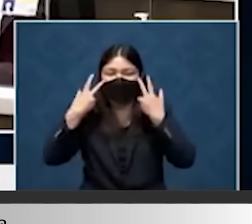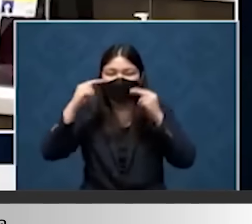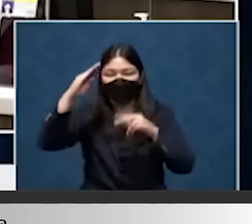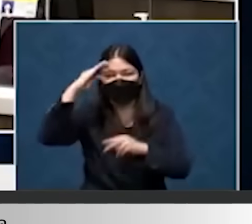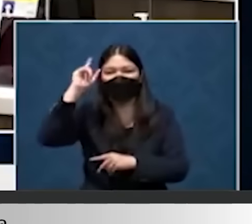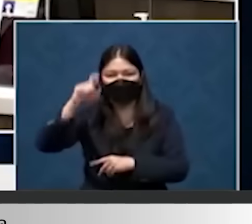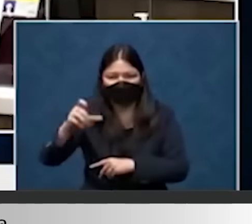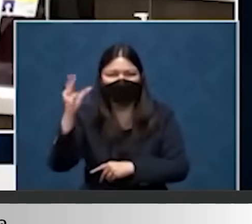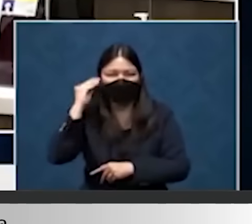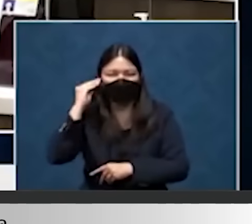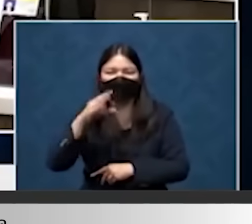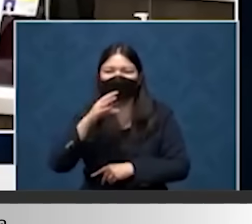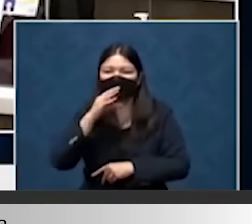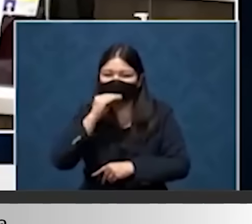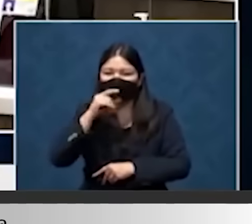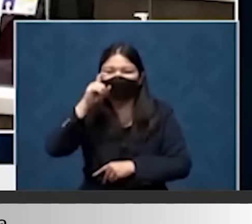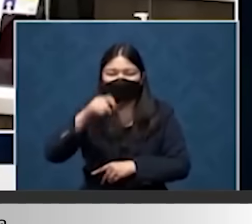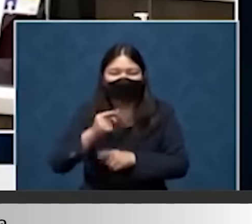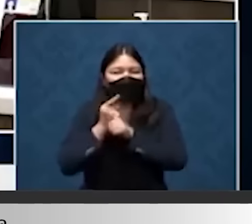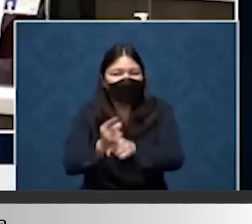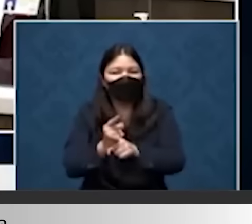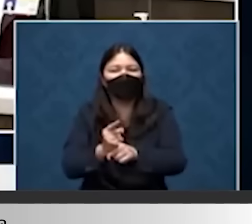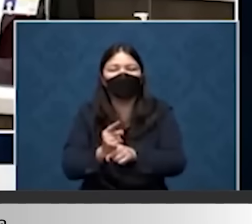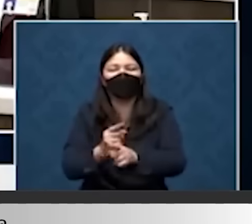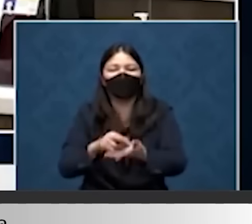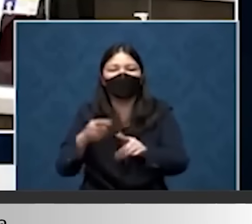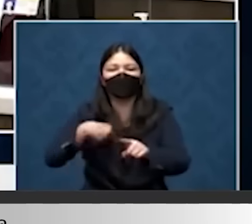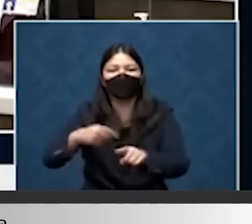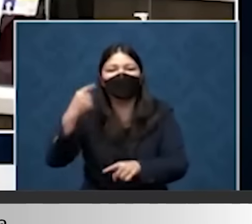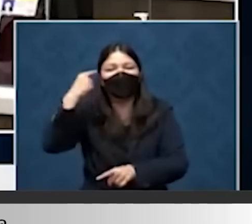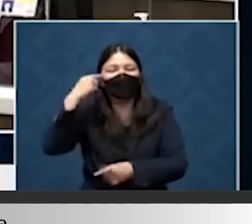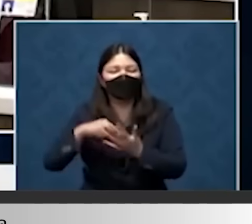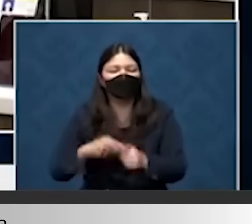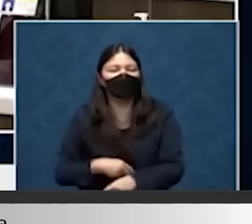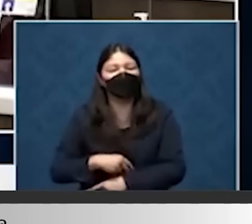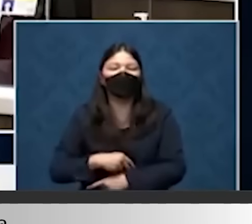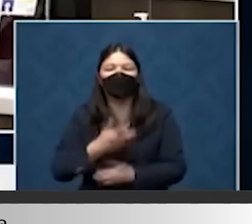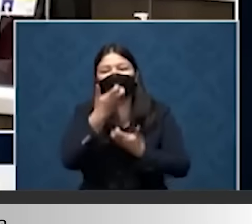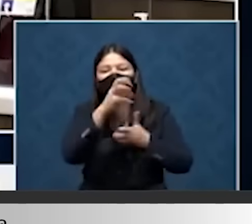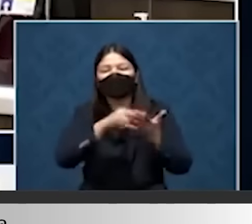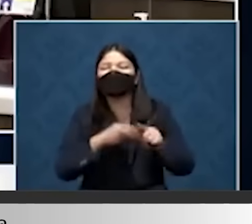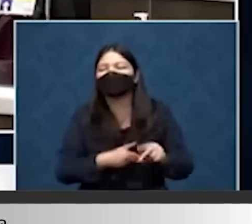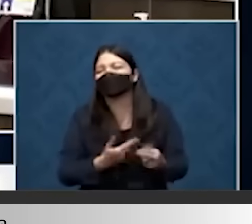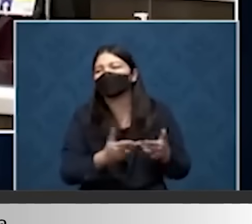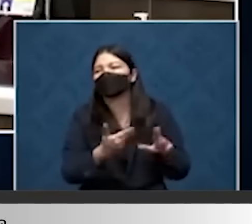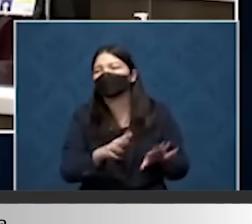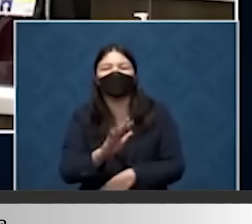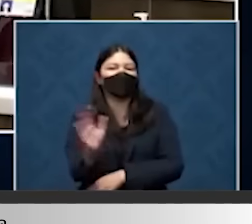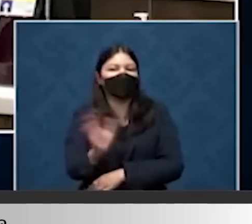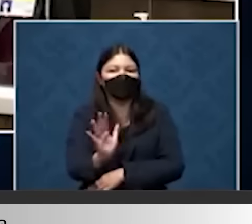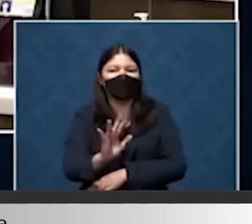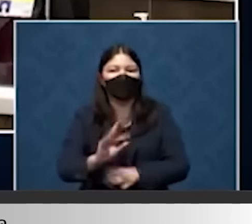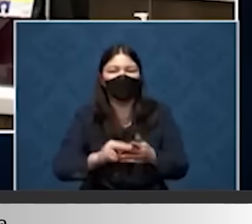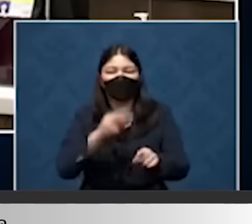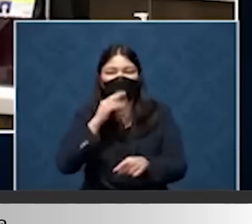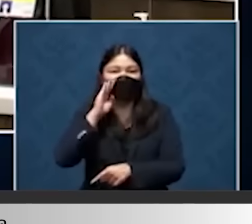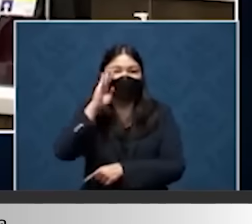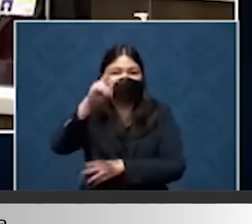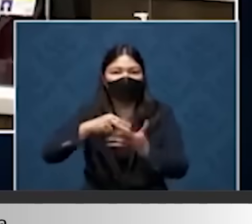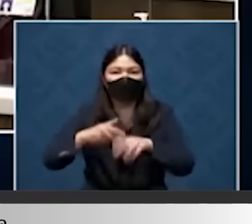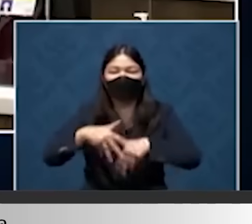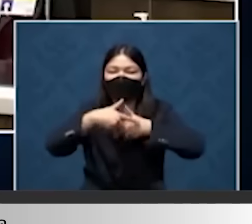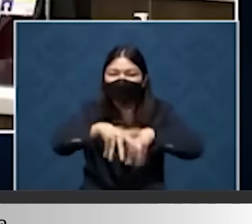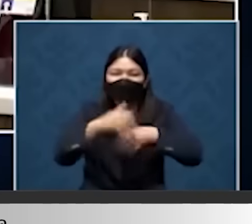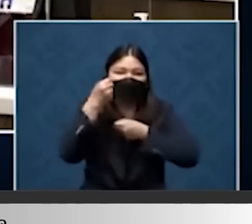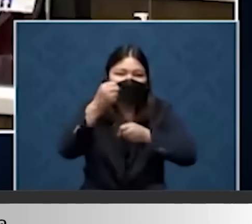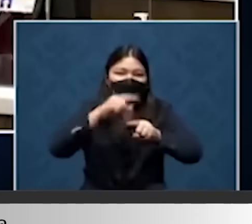อย่าใช้วิธีปากว่าตาขยิบค่ะท่านต้องหยุดใช้ความรุนแรงกับประชาชนนับจากนี้เป็นต้นไปไม่ให้เกิดการสลายชุมนุมจนประชาชนได้รับ